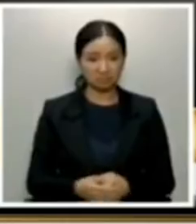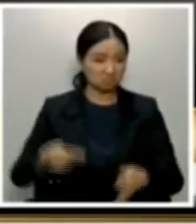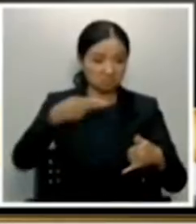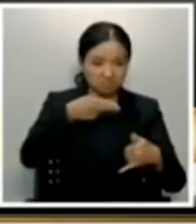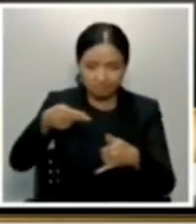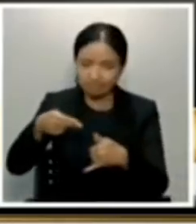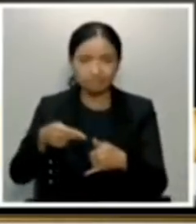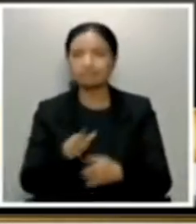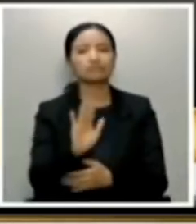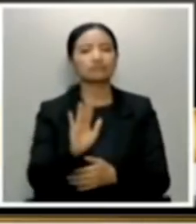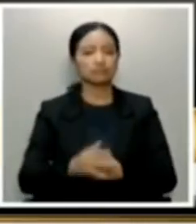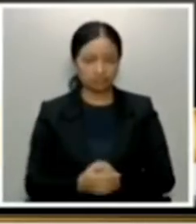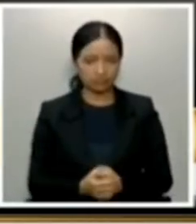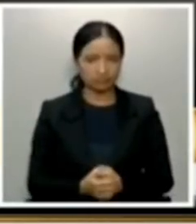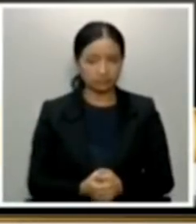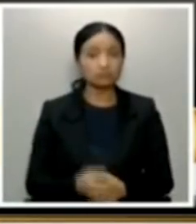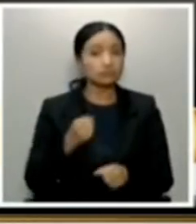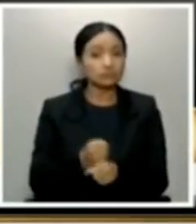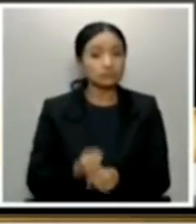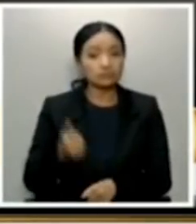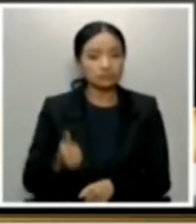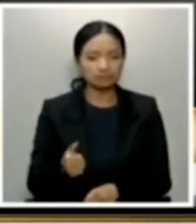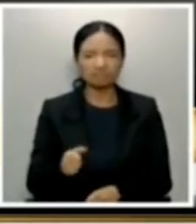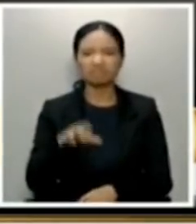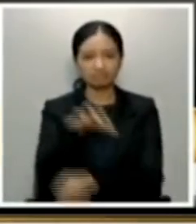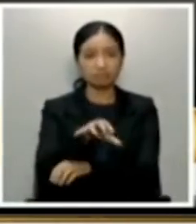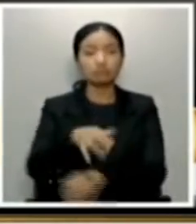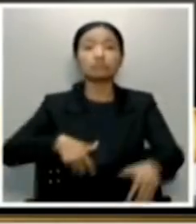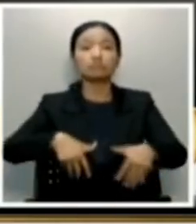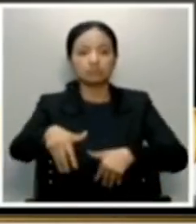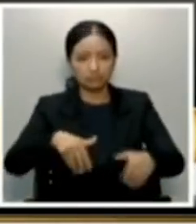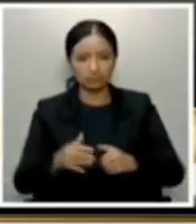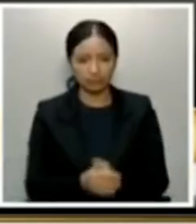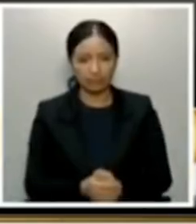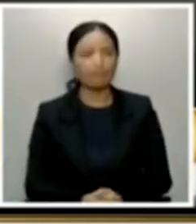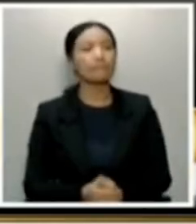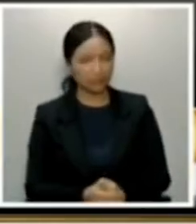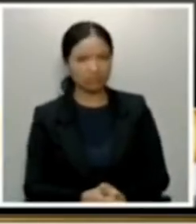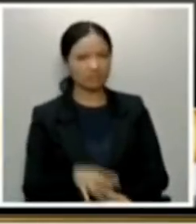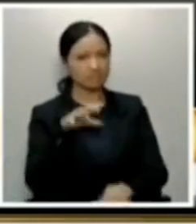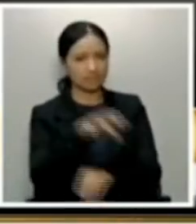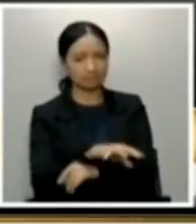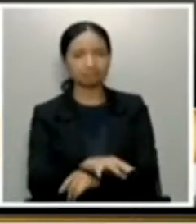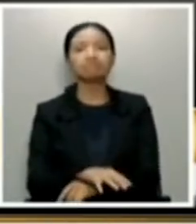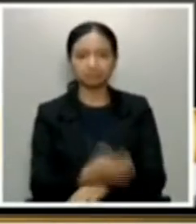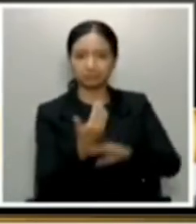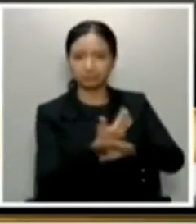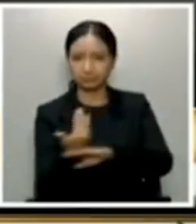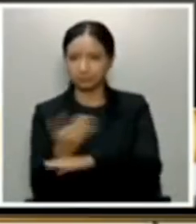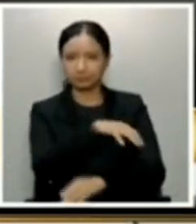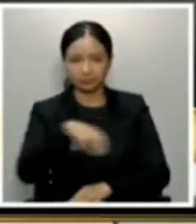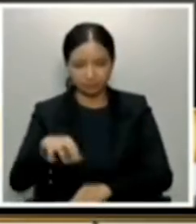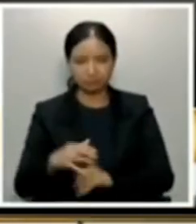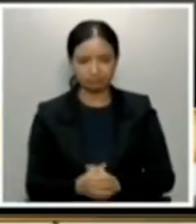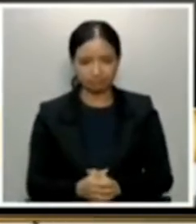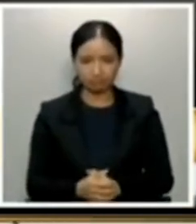นไม่ได้หรอกค่ะสิ่งที่ท่านจะทำเพื่อควบคุมประชาชนก็คือการควบคุมสื่อคณะรัฐประหารทุกคณะเ